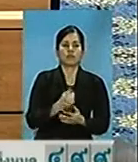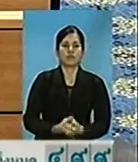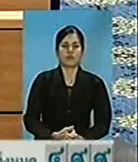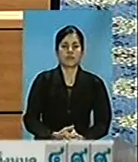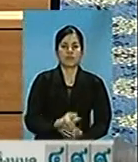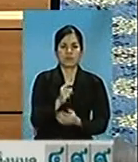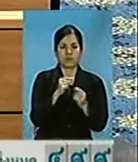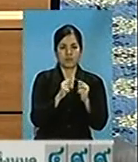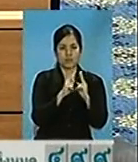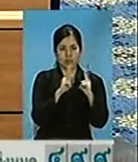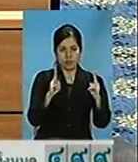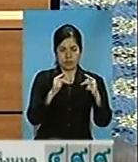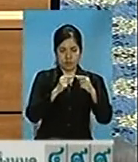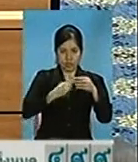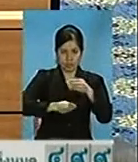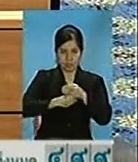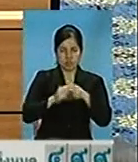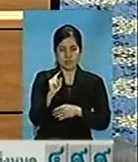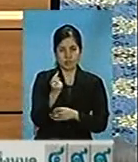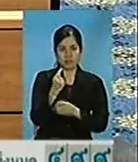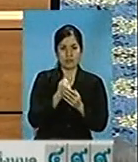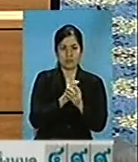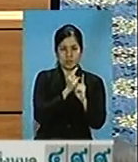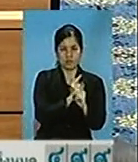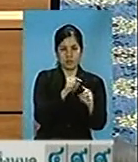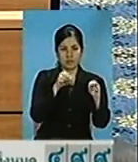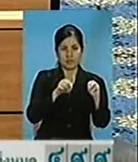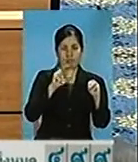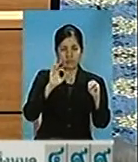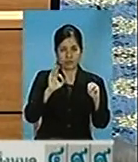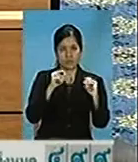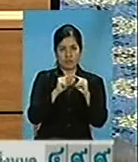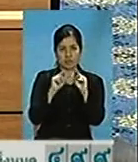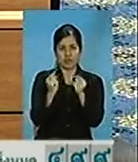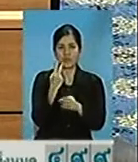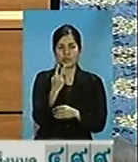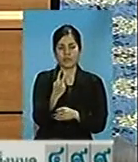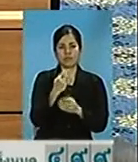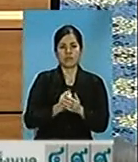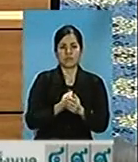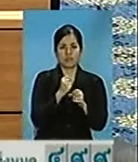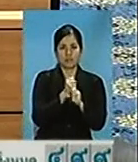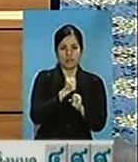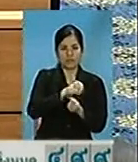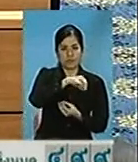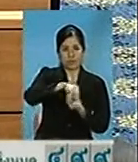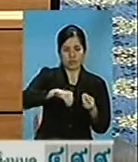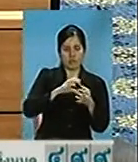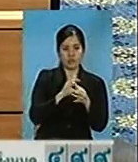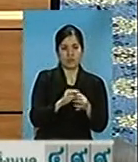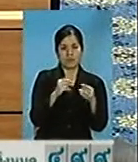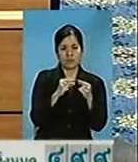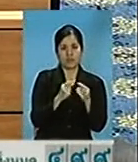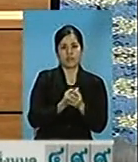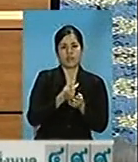ที่กรรมการเพิ่มขึ้นใหม่ในมาตรา9วงเล็บ2ประกอบธุรกิจเกี่ยวกับยางพาราเพื่อประโยชน์ใน